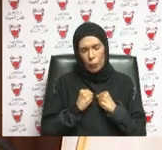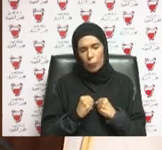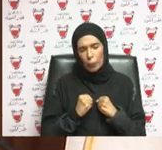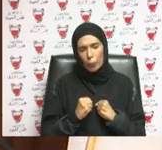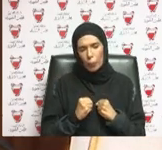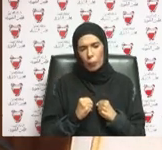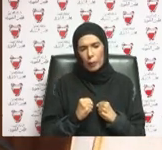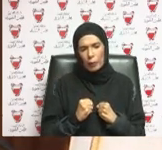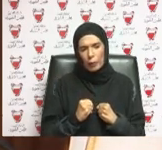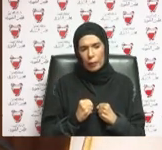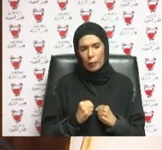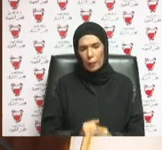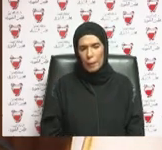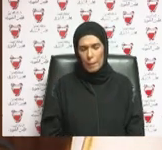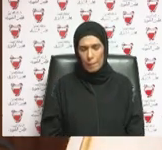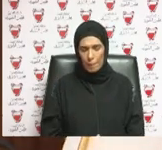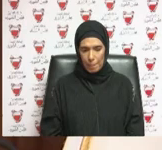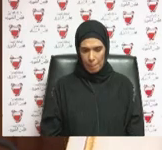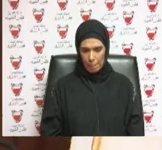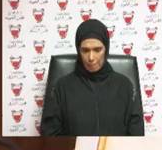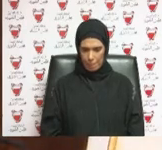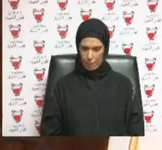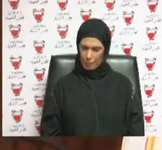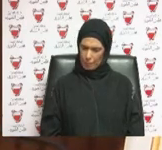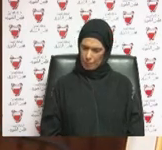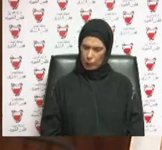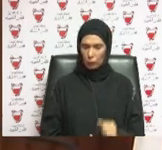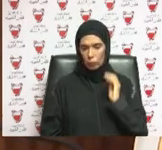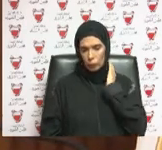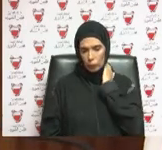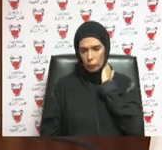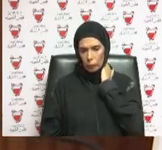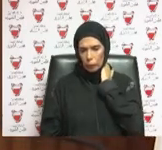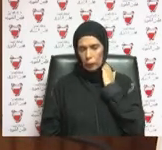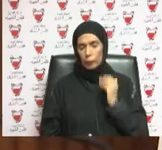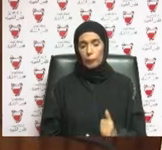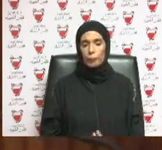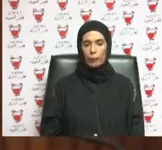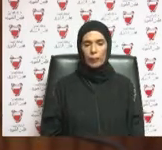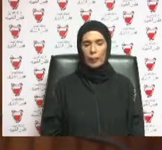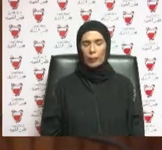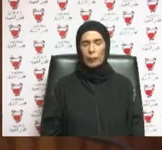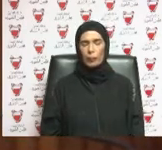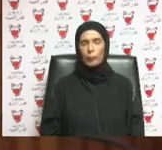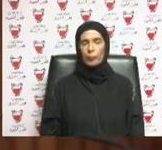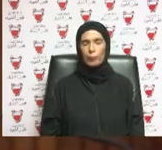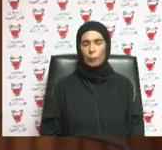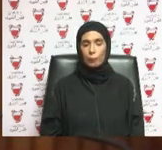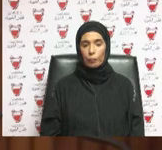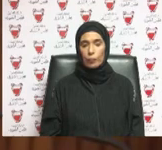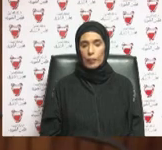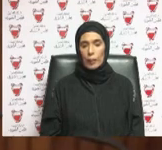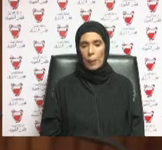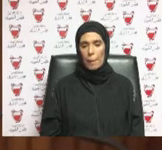رغم تجلدك الذي عهدناه منك، ولكن